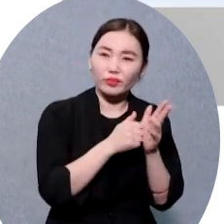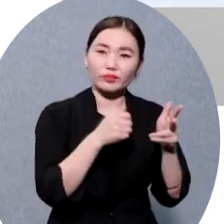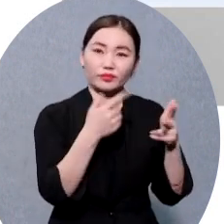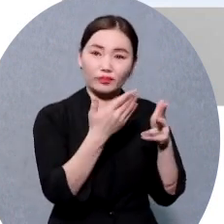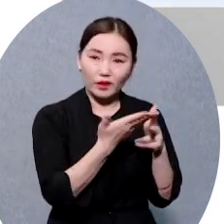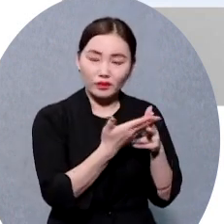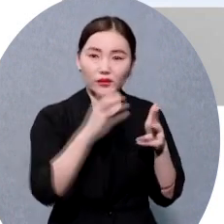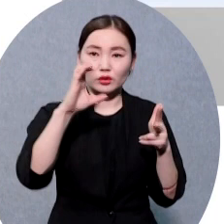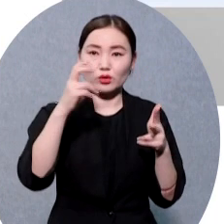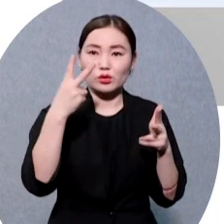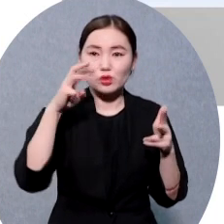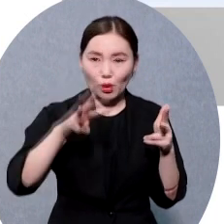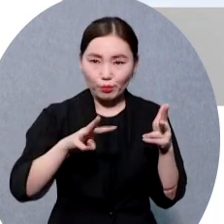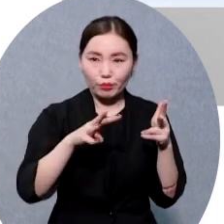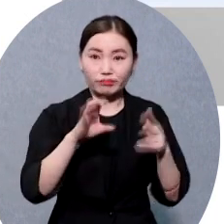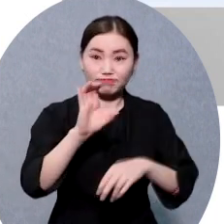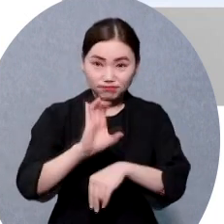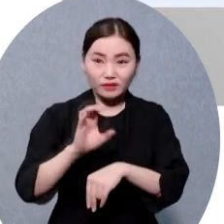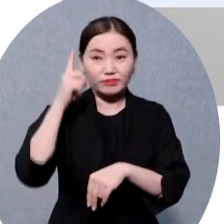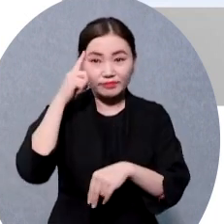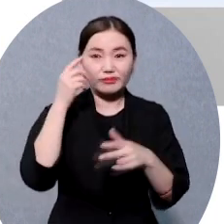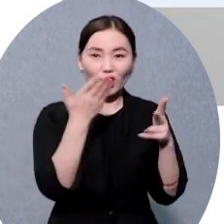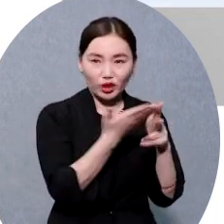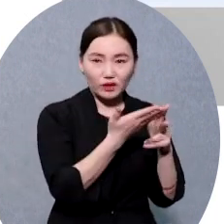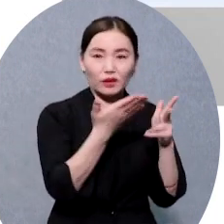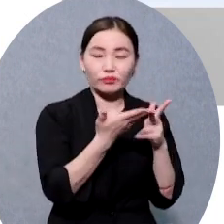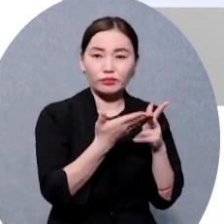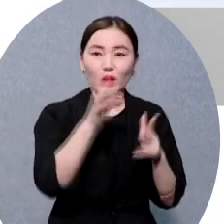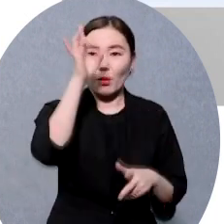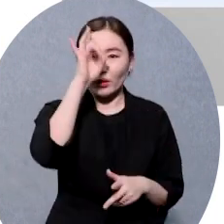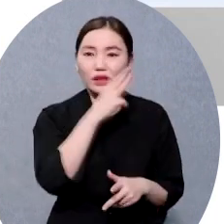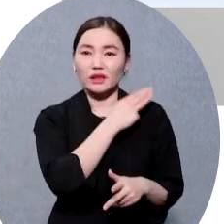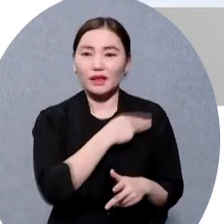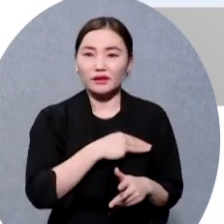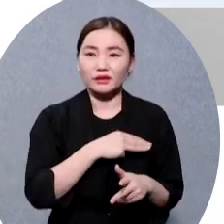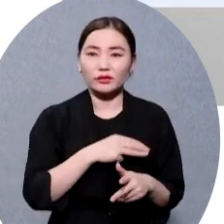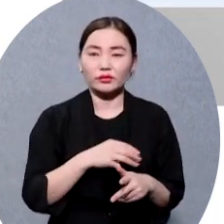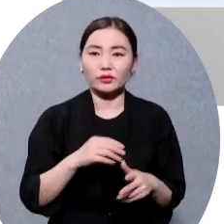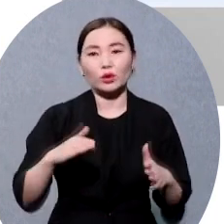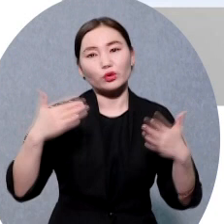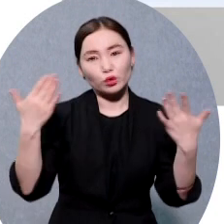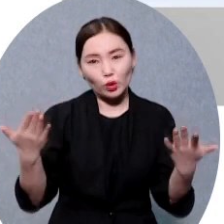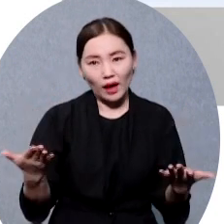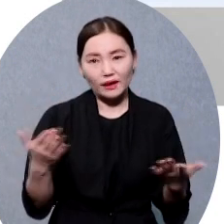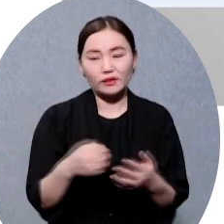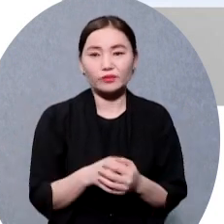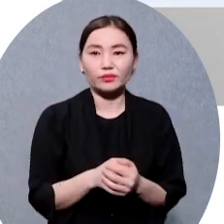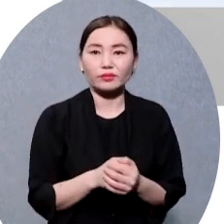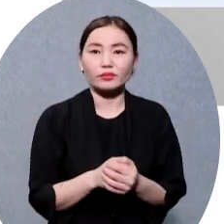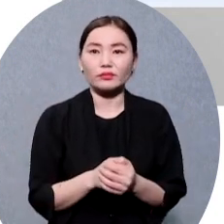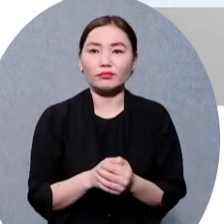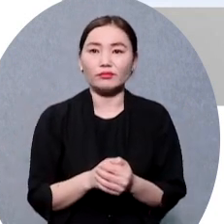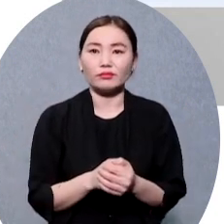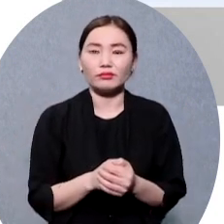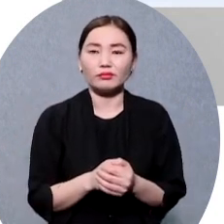үүлийг харж эхэлсэн, сүмхийдэг олноор байгуулсан, за Бурханы шашны сургаал номдлыг бол дэлгэрүүлсэн гэсэн ийм одоо гурван одоо гол